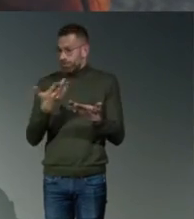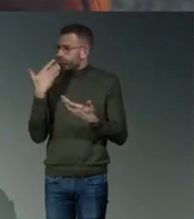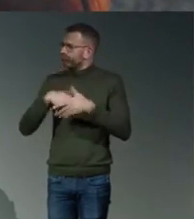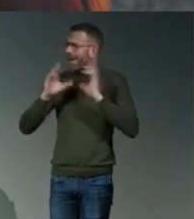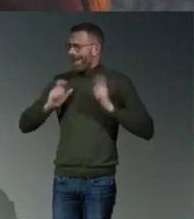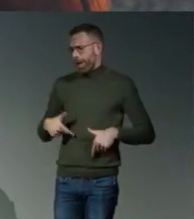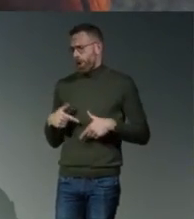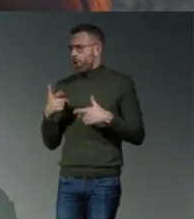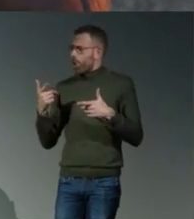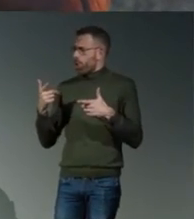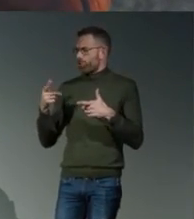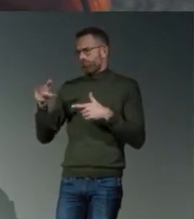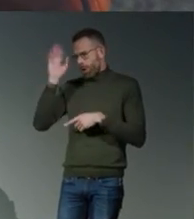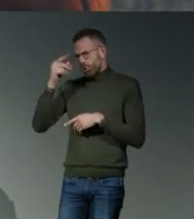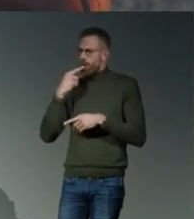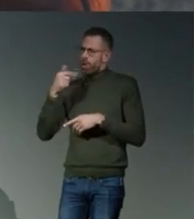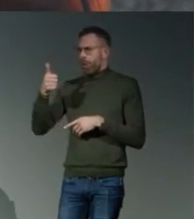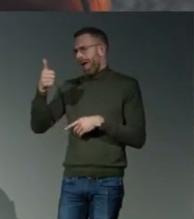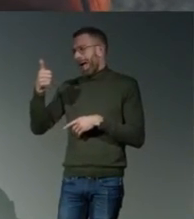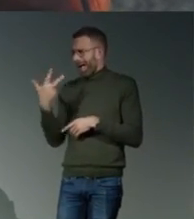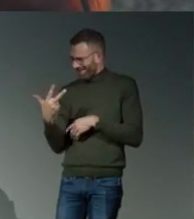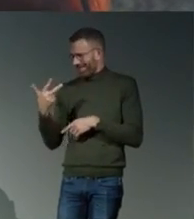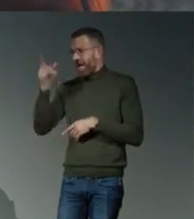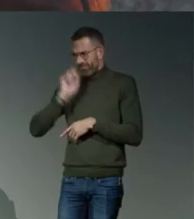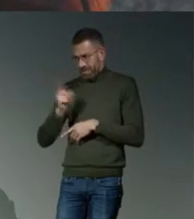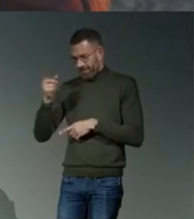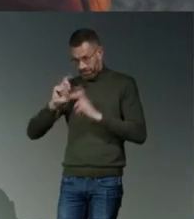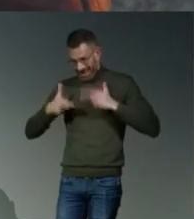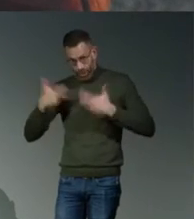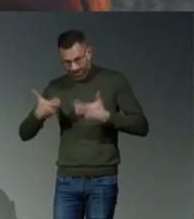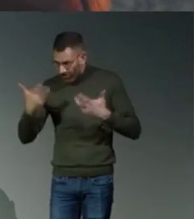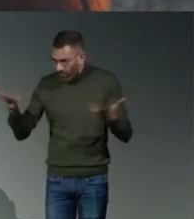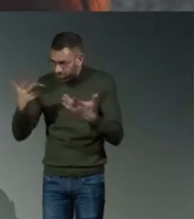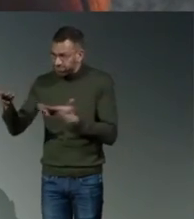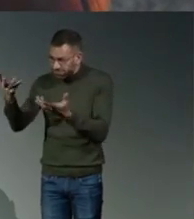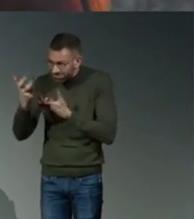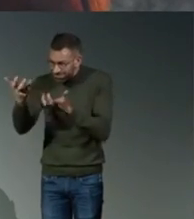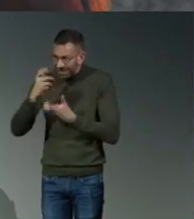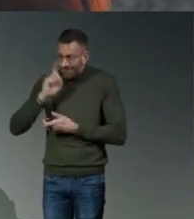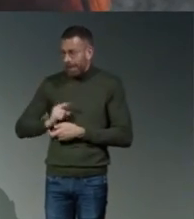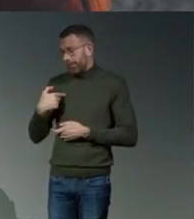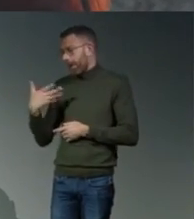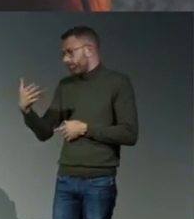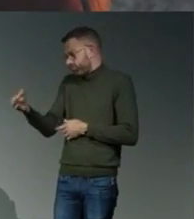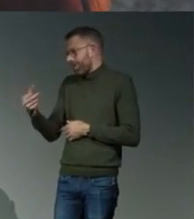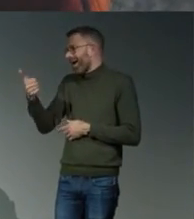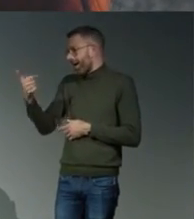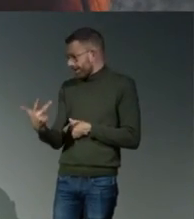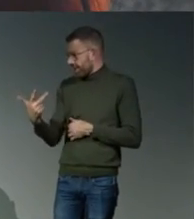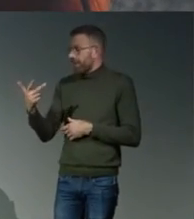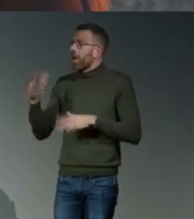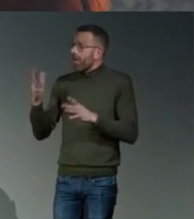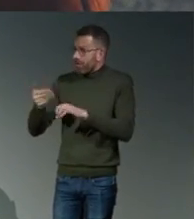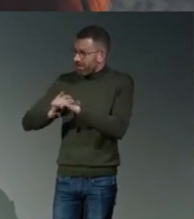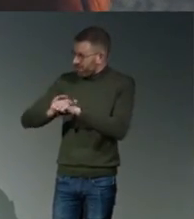petit tiers de filles, et c'est très encouragé par les écoles, mais c'est quand même très, très minoritaire. Mais il y a des raisons à ça, c'est-à-dire